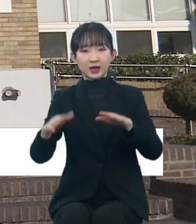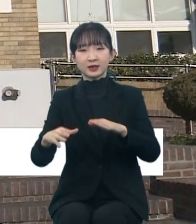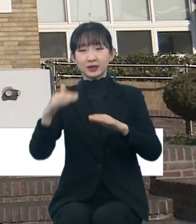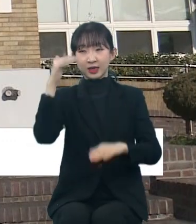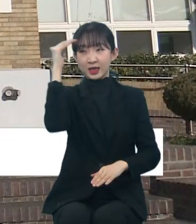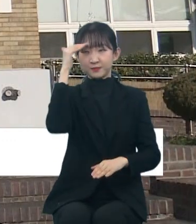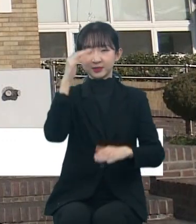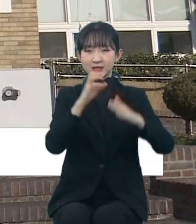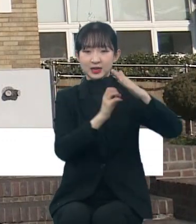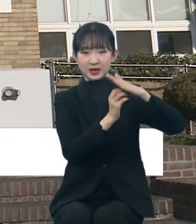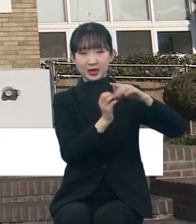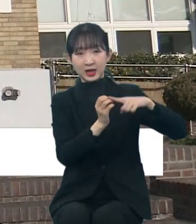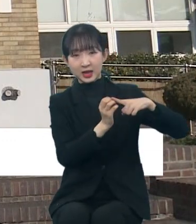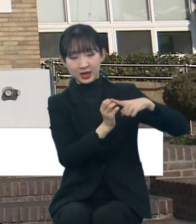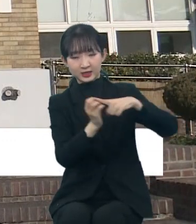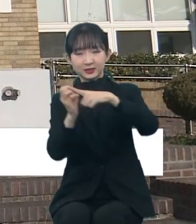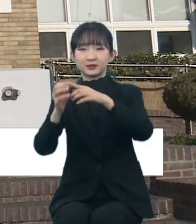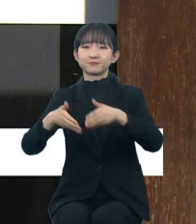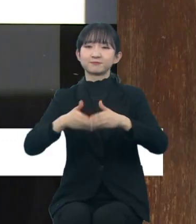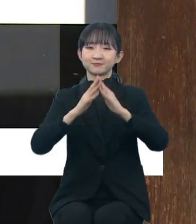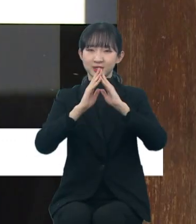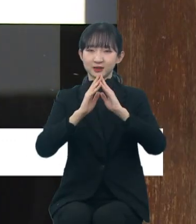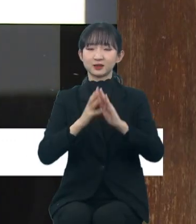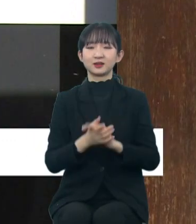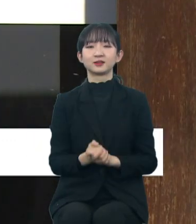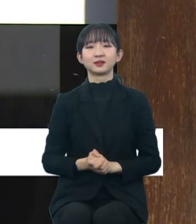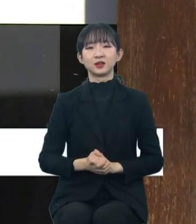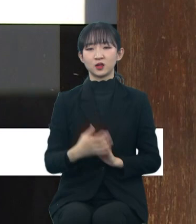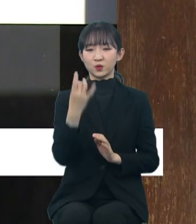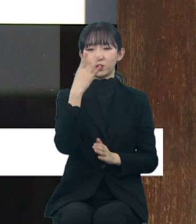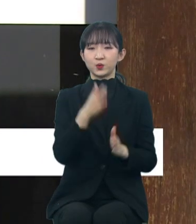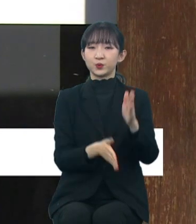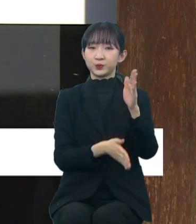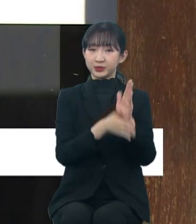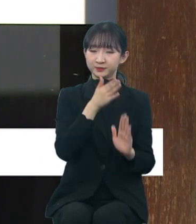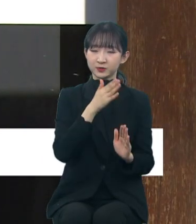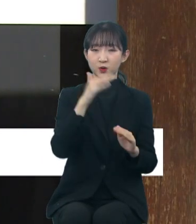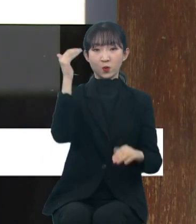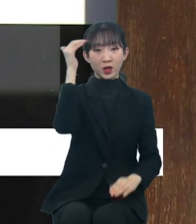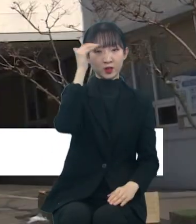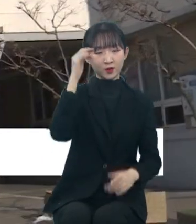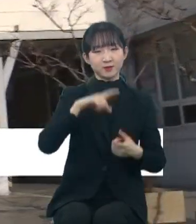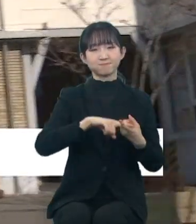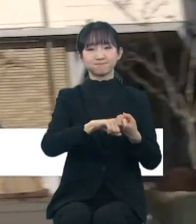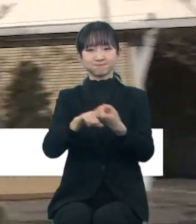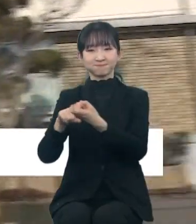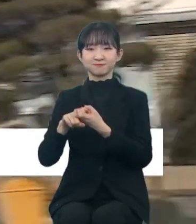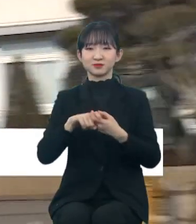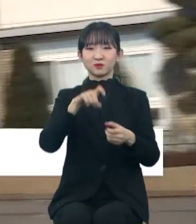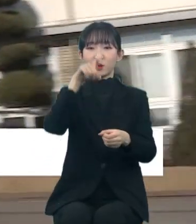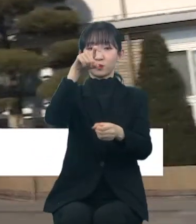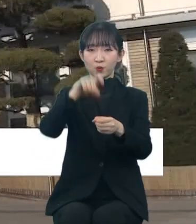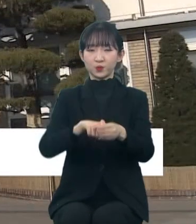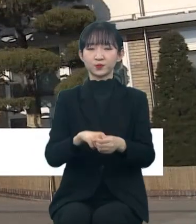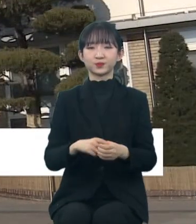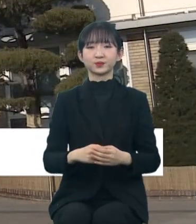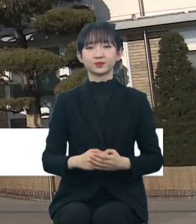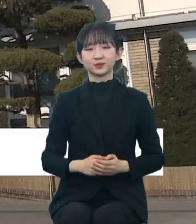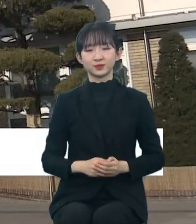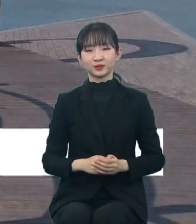영종과 원도심 간 관광벨트를 구축하고 지역 간 접근성을 높이기 위해서입니다. 이를 위해